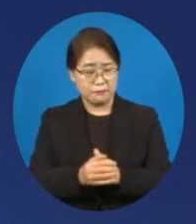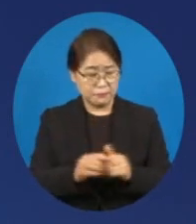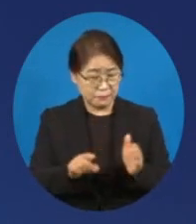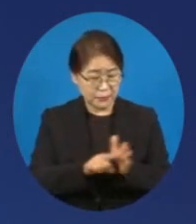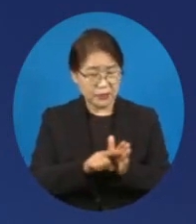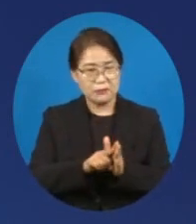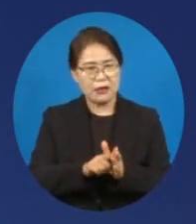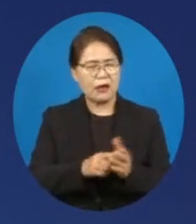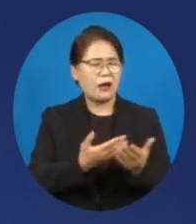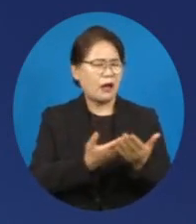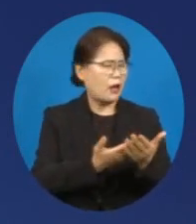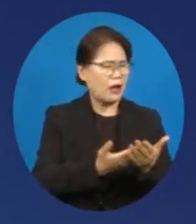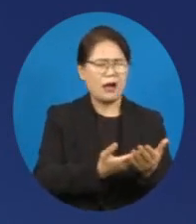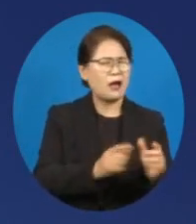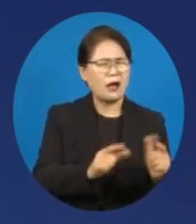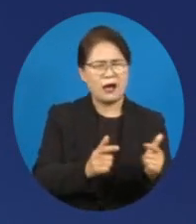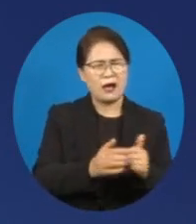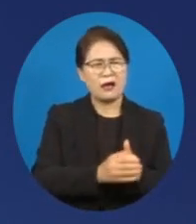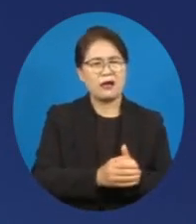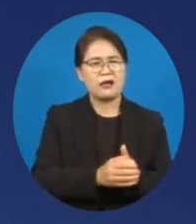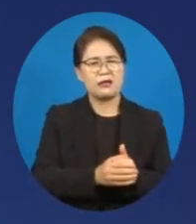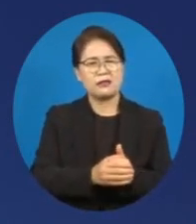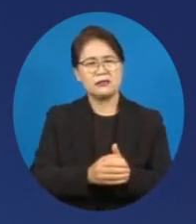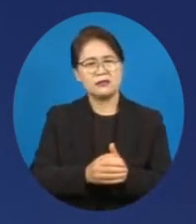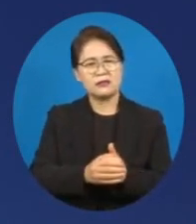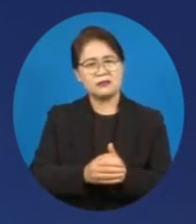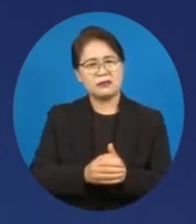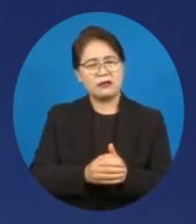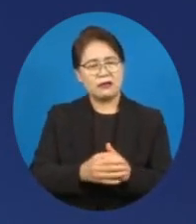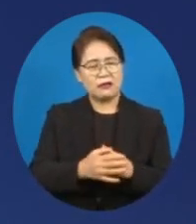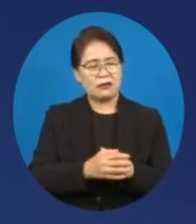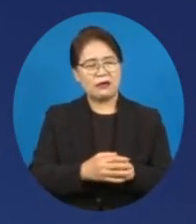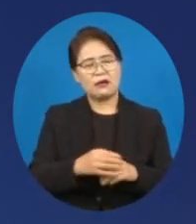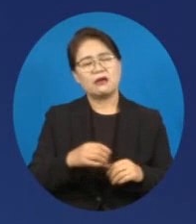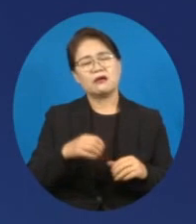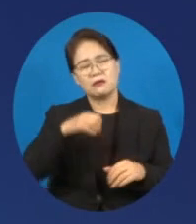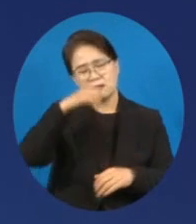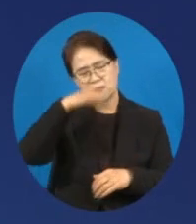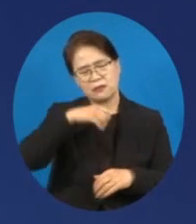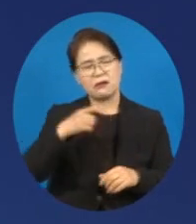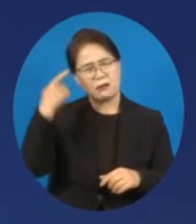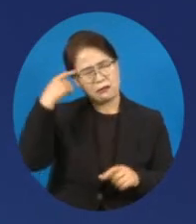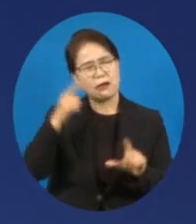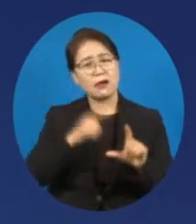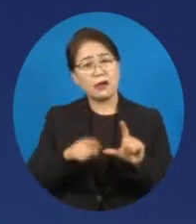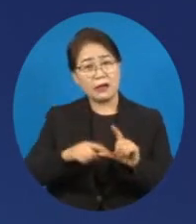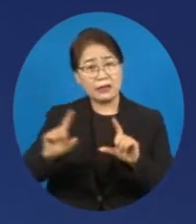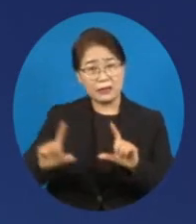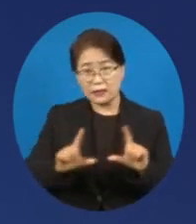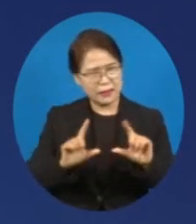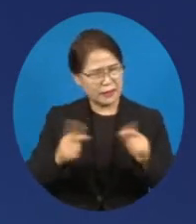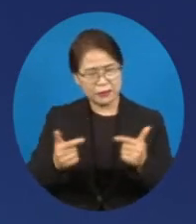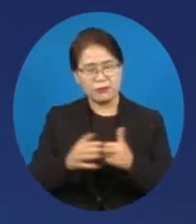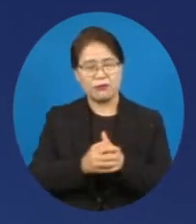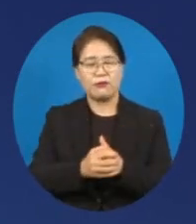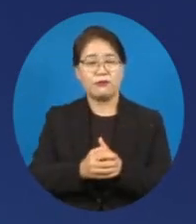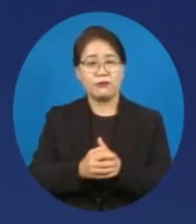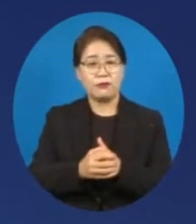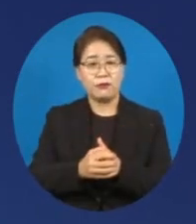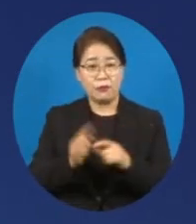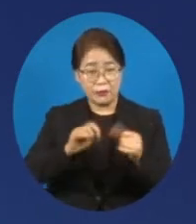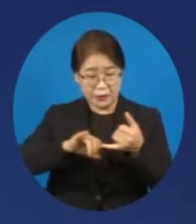신앙생활은 구걸이 아니에요 신앙생활은 고리타분한게 아닙니다 선약의 백성인